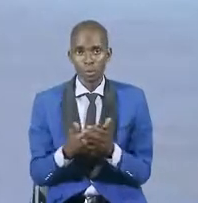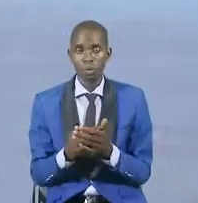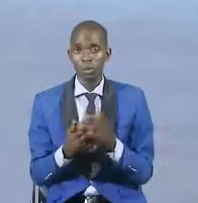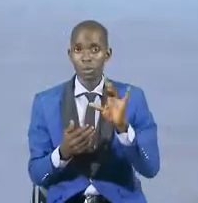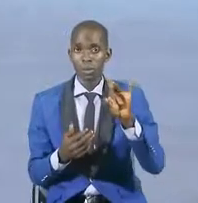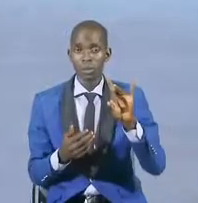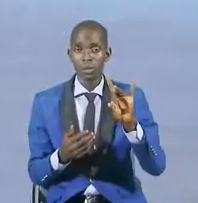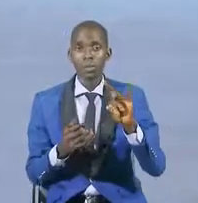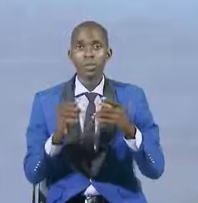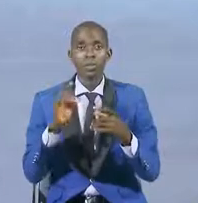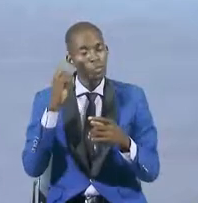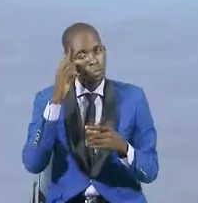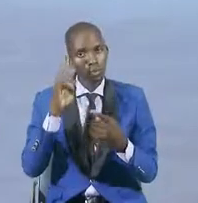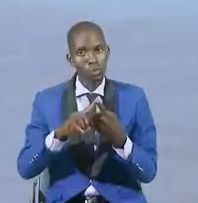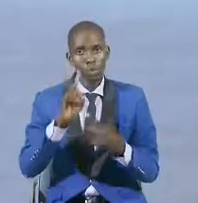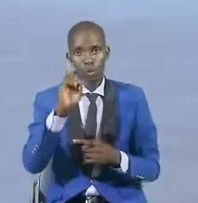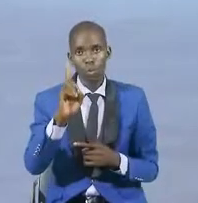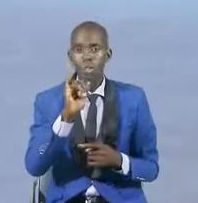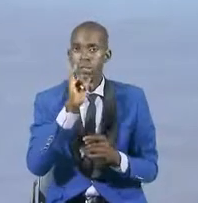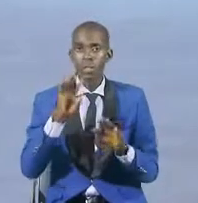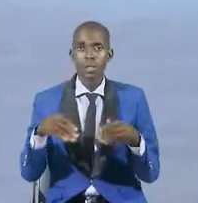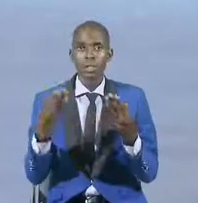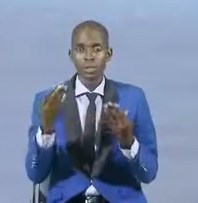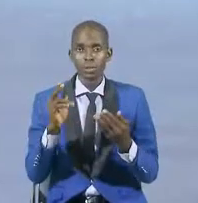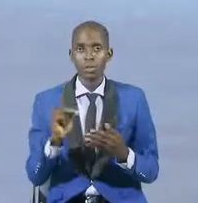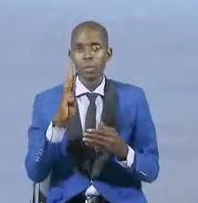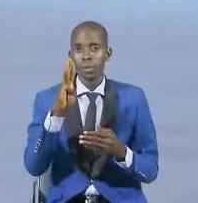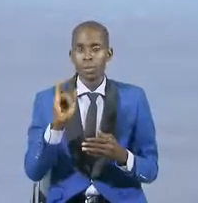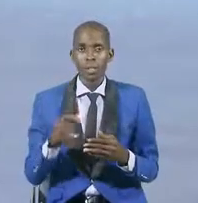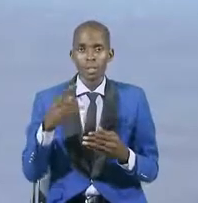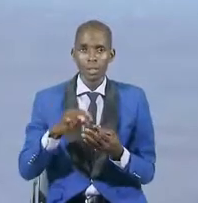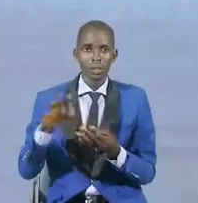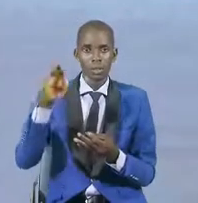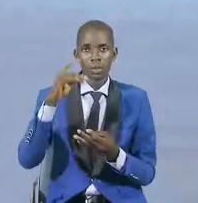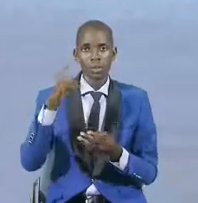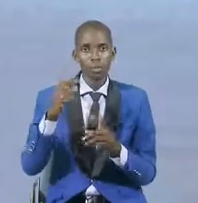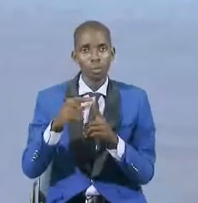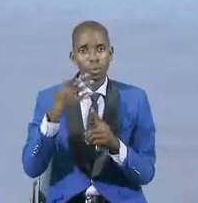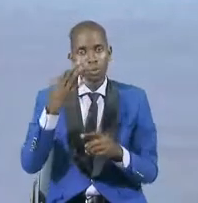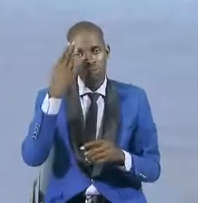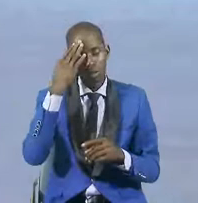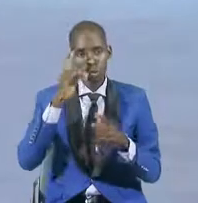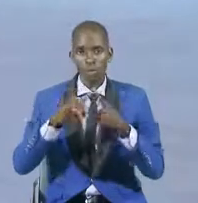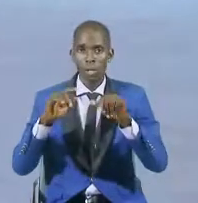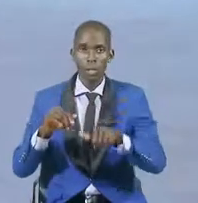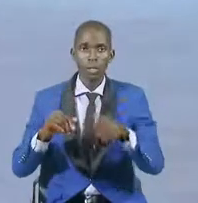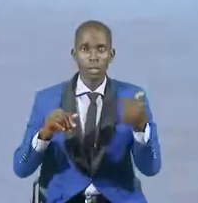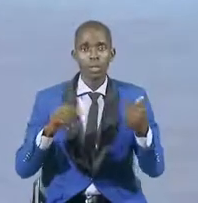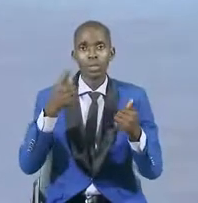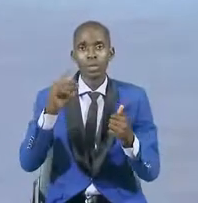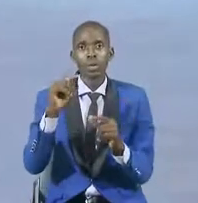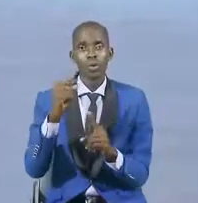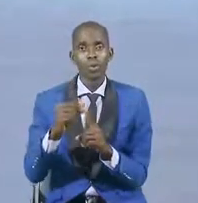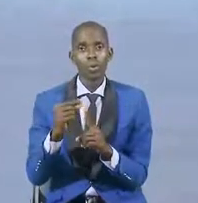En effet, à l'un est donné par l'Esprit une parole de sagesse, à un autre une parole